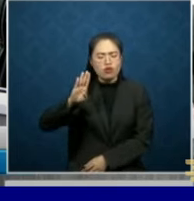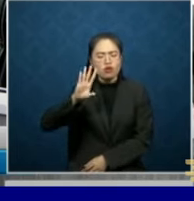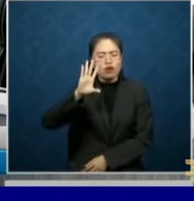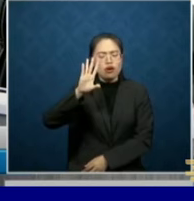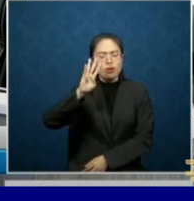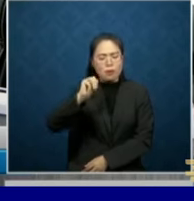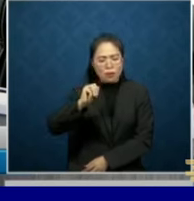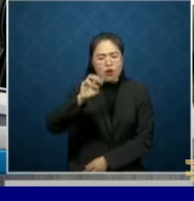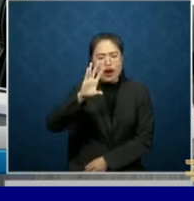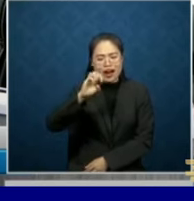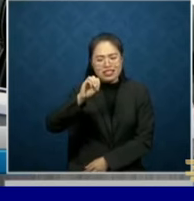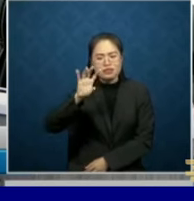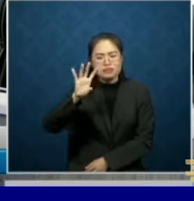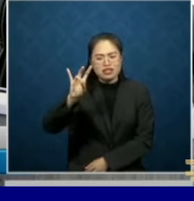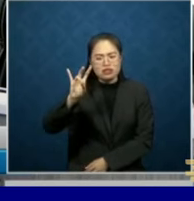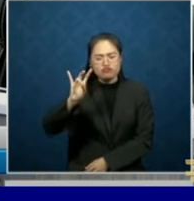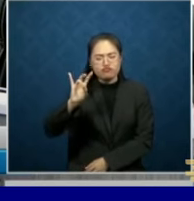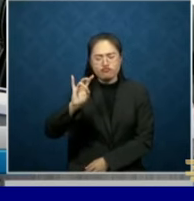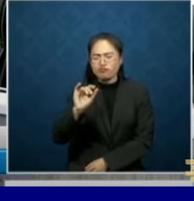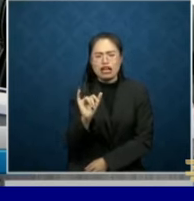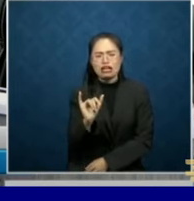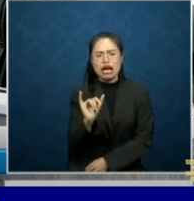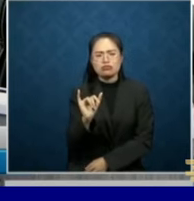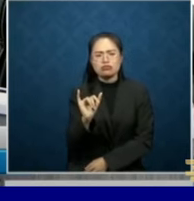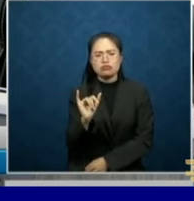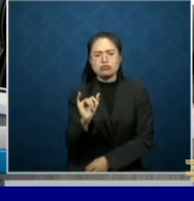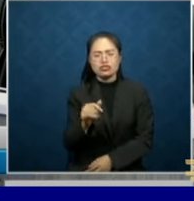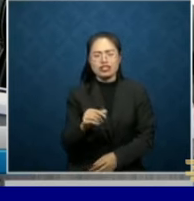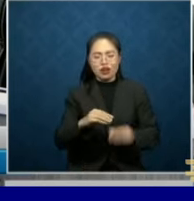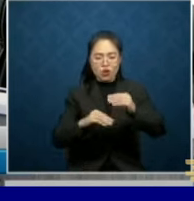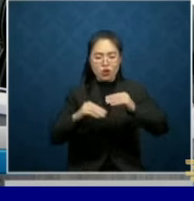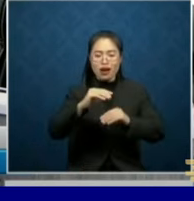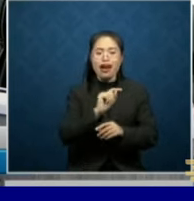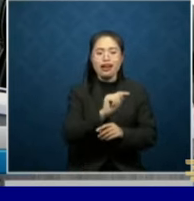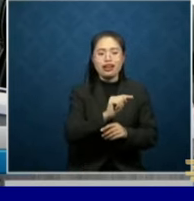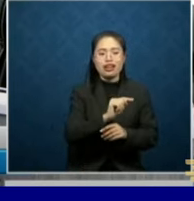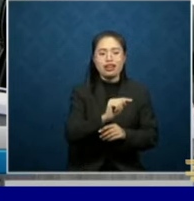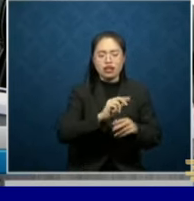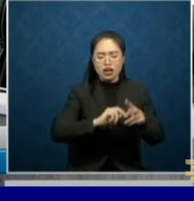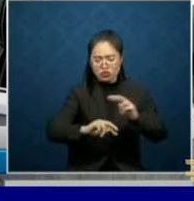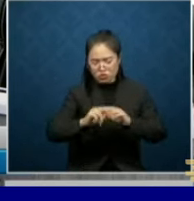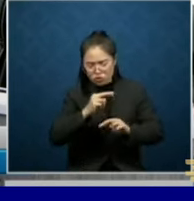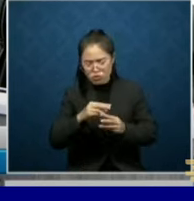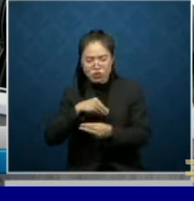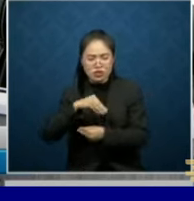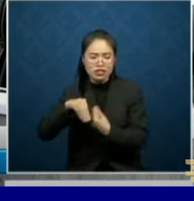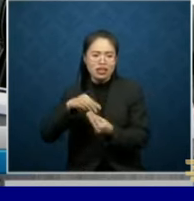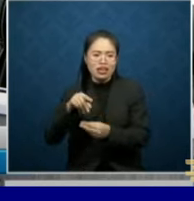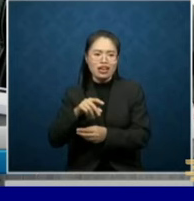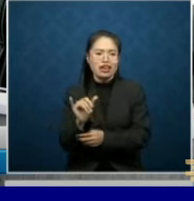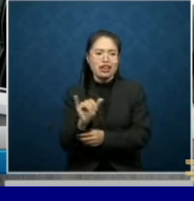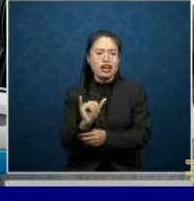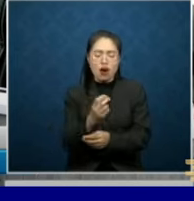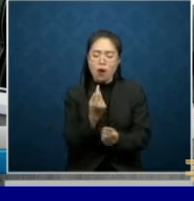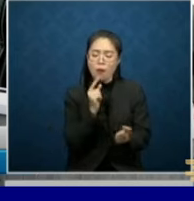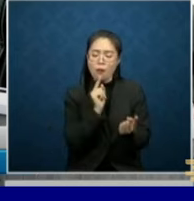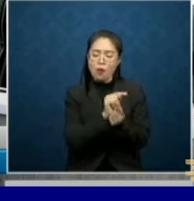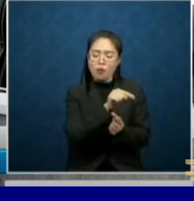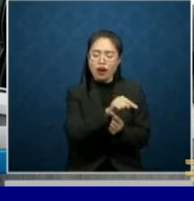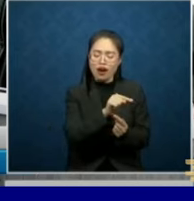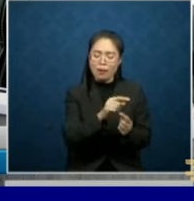57หากการดำเนินโครงการไม่มีความคุ้มค่าทางเศรษฐกิจอย่างเพียงพอก็อาจแสดงให้เห็นว่ารัฐบ